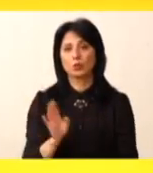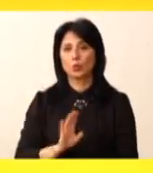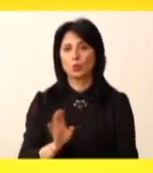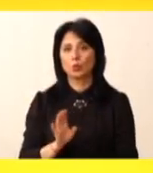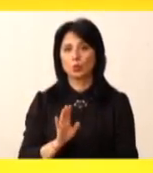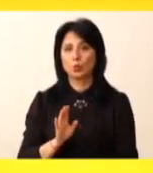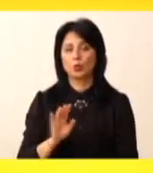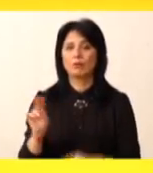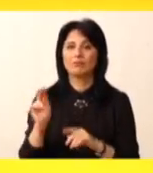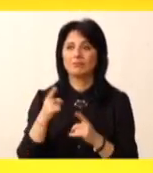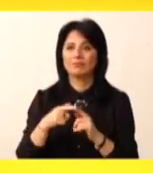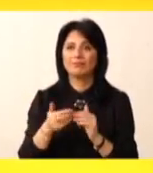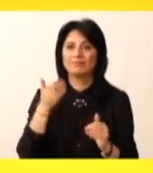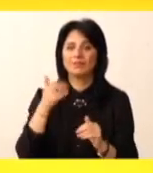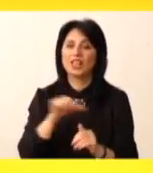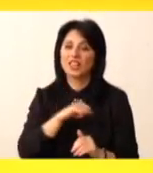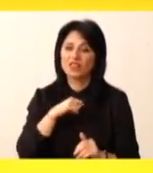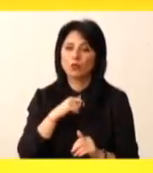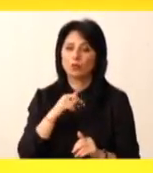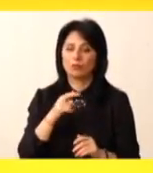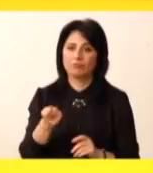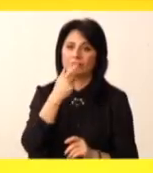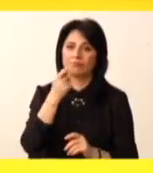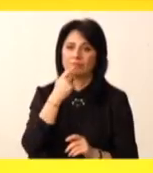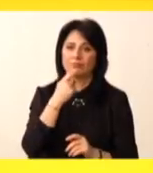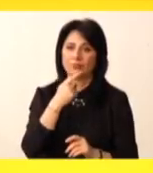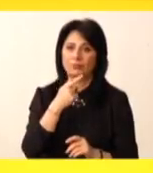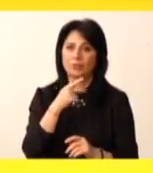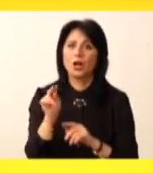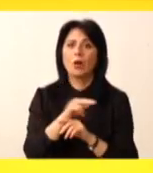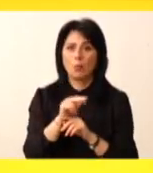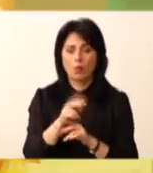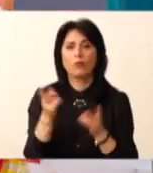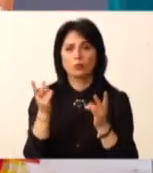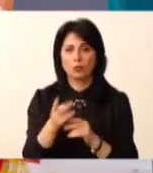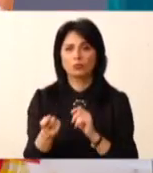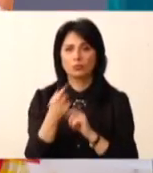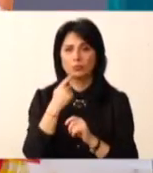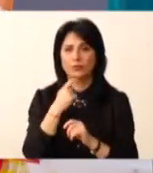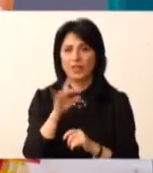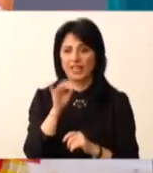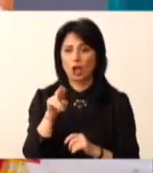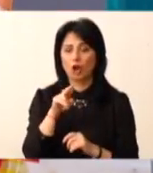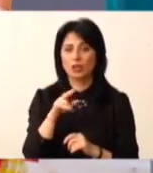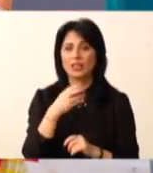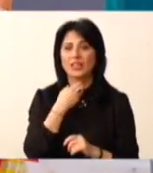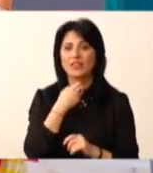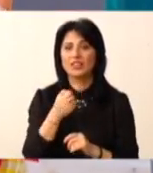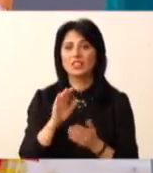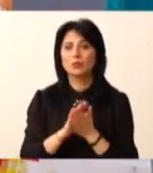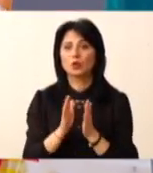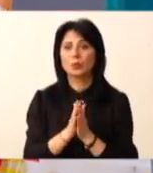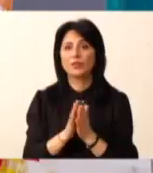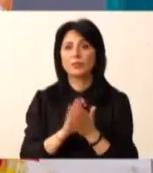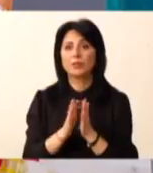არა პროფილაქტიკა განსაკუთრებით პრეპარატებით? პროფილაქტიკა საჭიროა, ვინაიდან იოდ დეფიციტური და